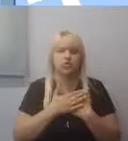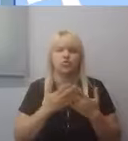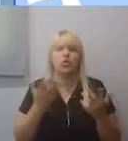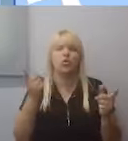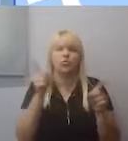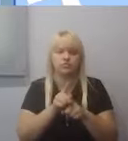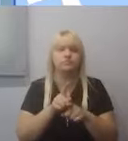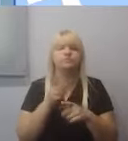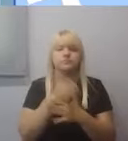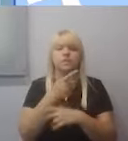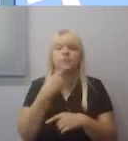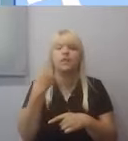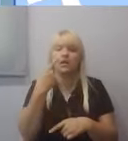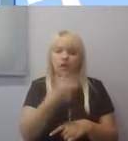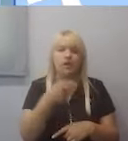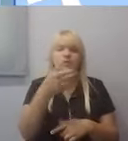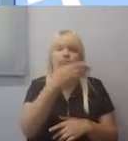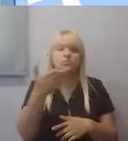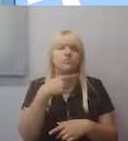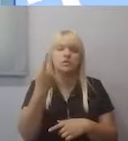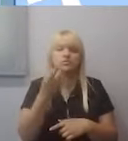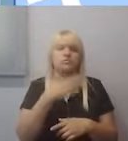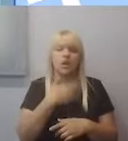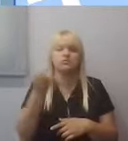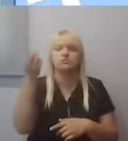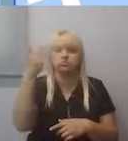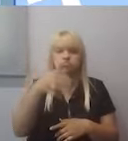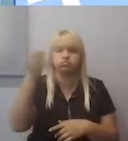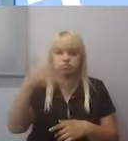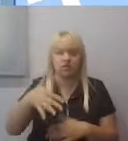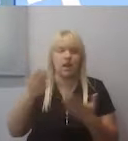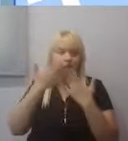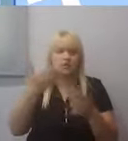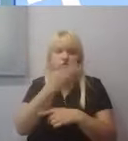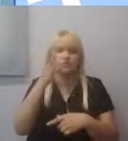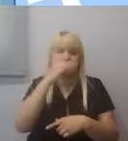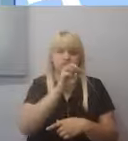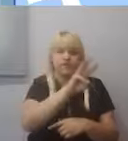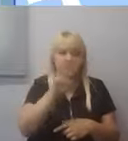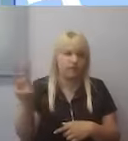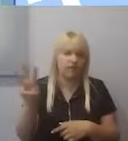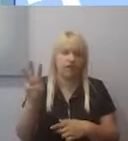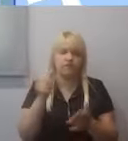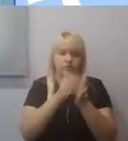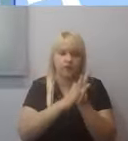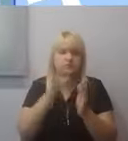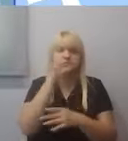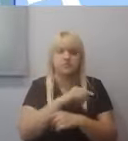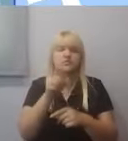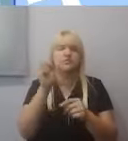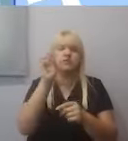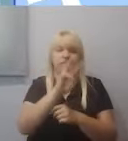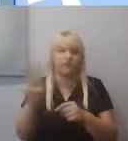jūs gribat diezgan daudz šādus manus savārstījumus palasīties varat aiziet iet lejā uz šo saiti vai pierakstīt un tur ir diezgan garš